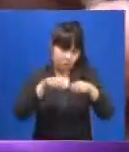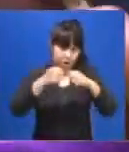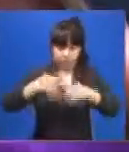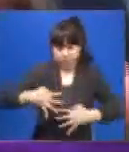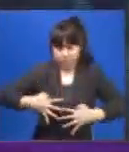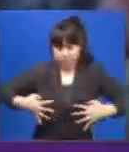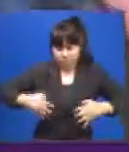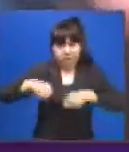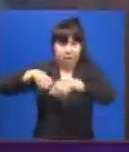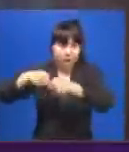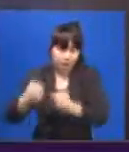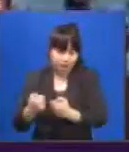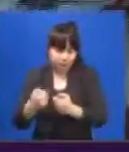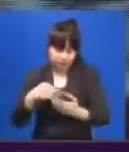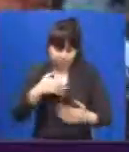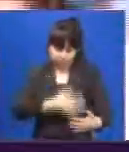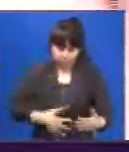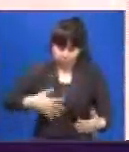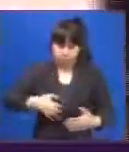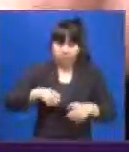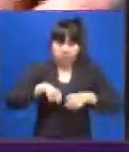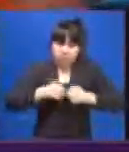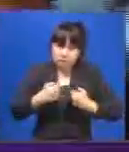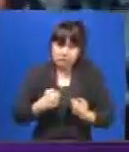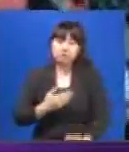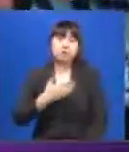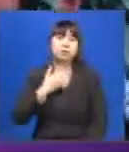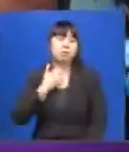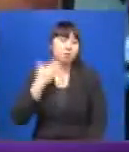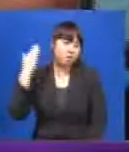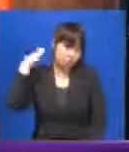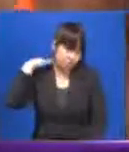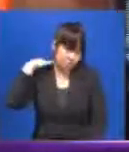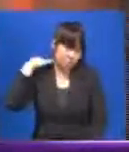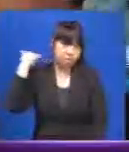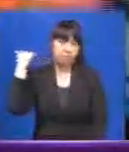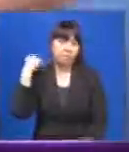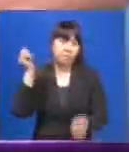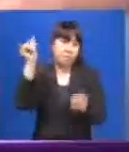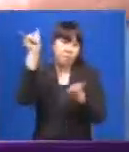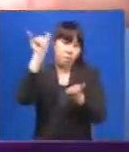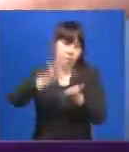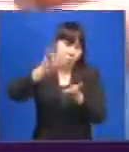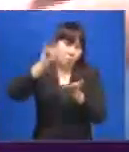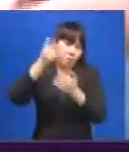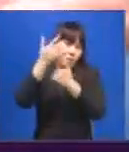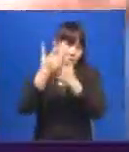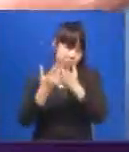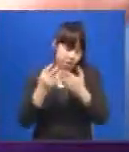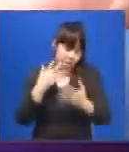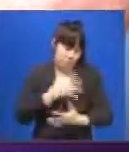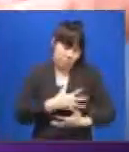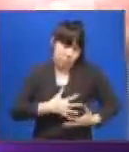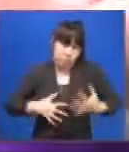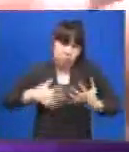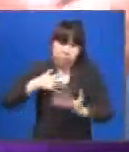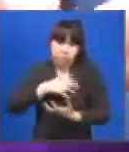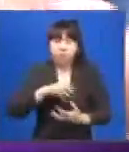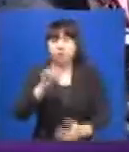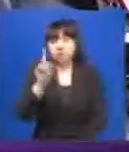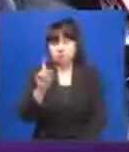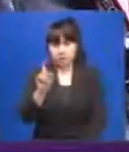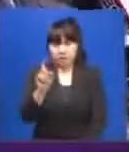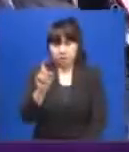หักอวัยวะภายในฉีกขาดที่บริเวณคอและท้ายทอยมีรอยกระแทกเสียเลือดในร่างกายทำให้เสียชีวิต